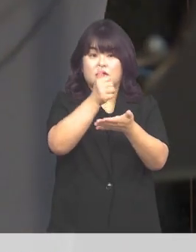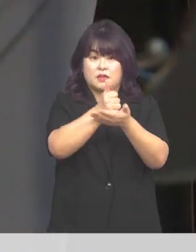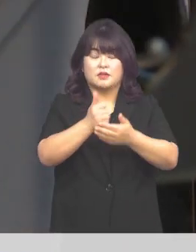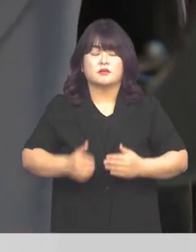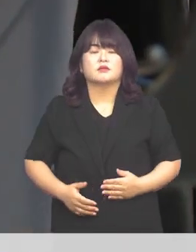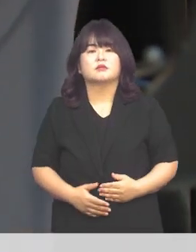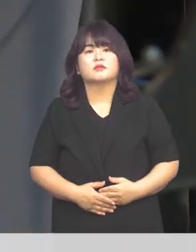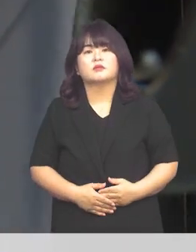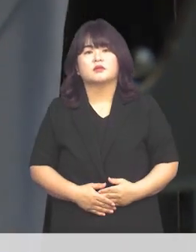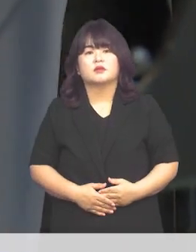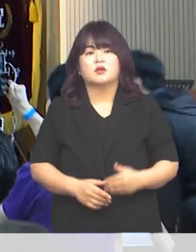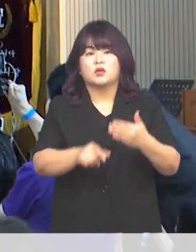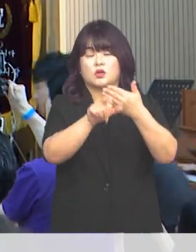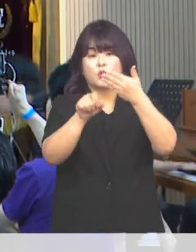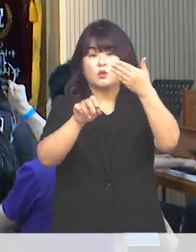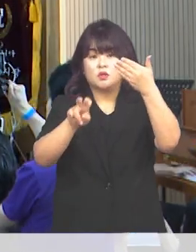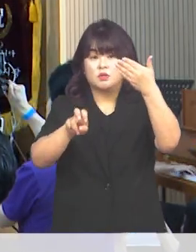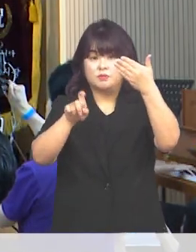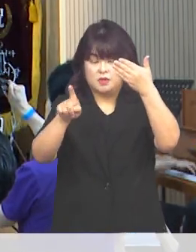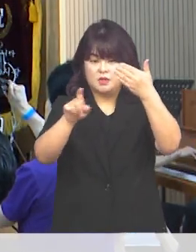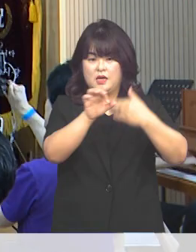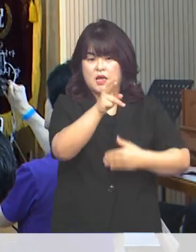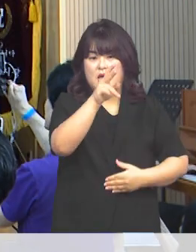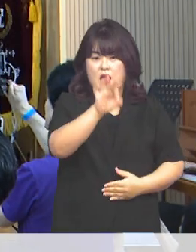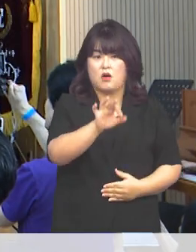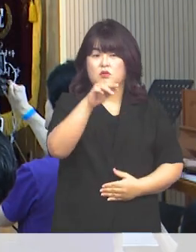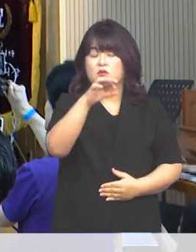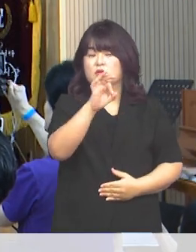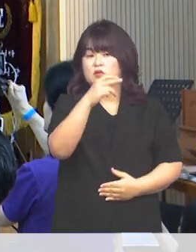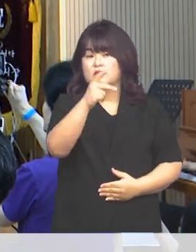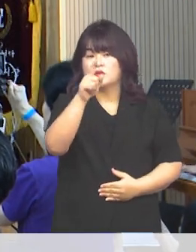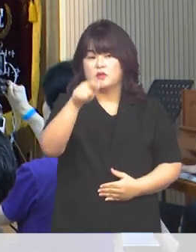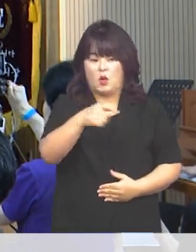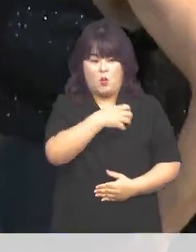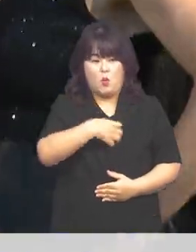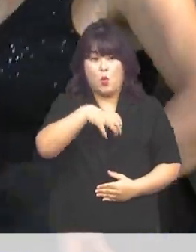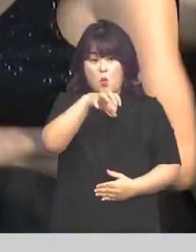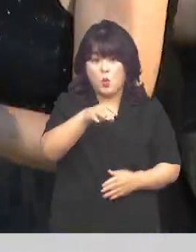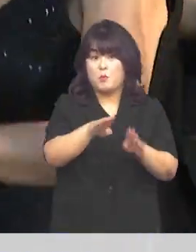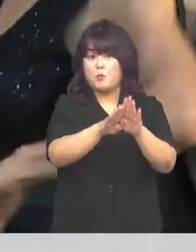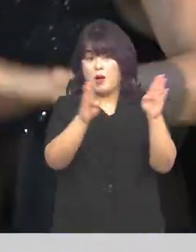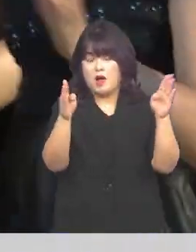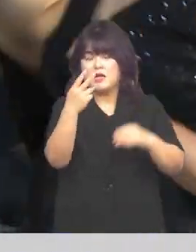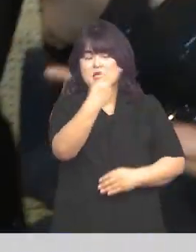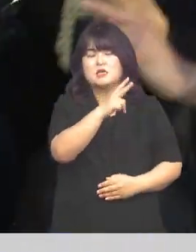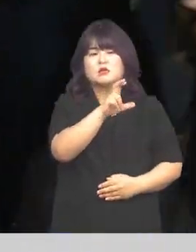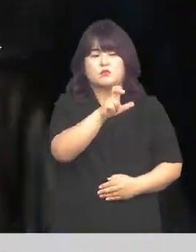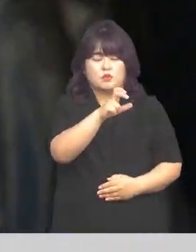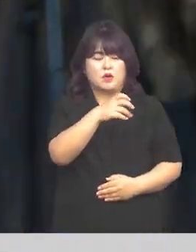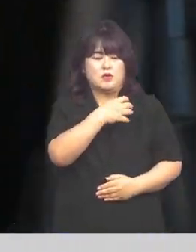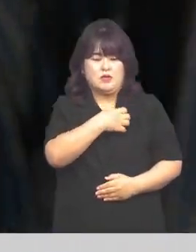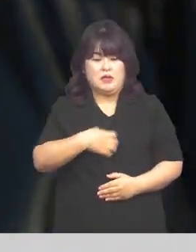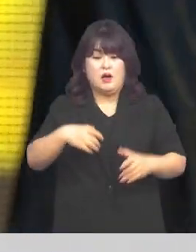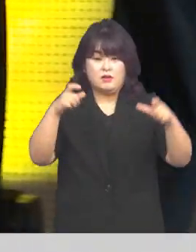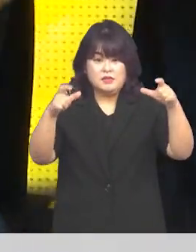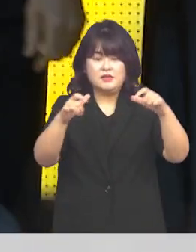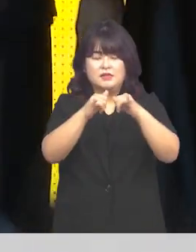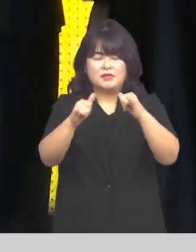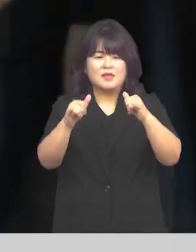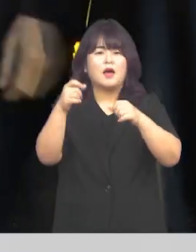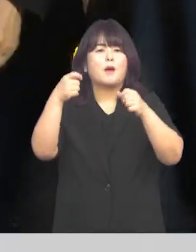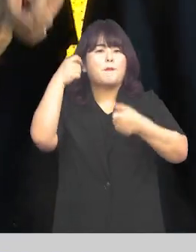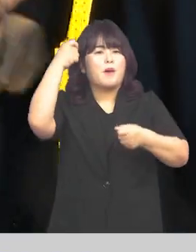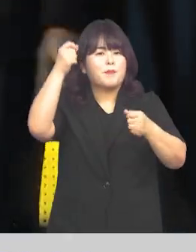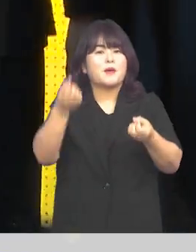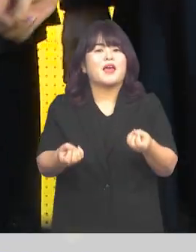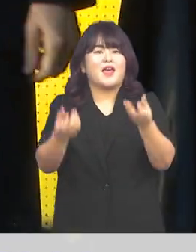이상일 용인특례시장은 지난 20일 영덕일동 행정복지센터에서 열린 2025년 주민자치센터 작품